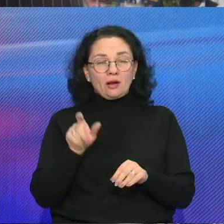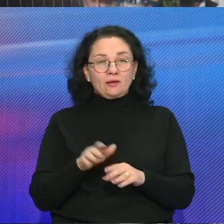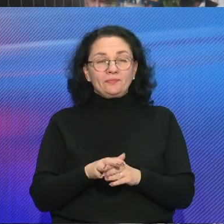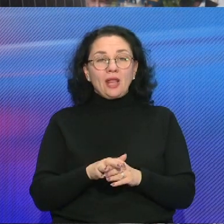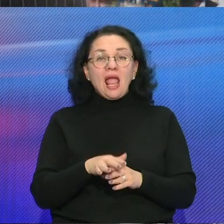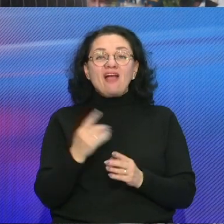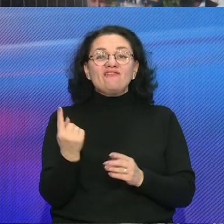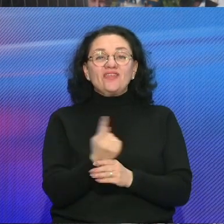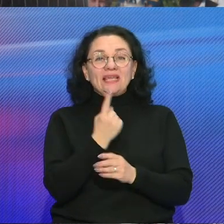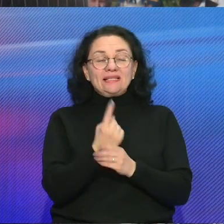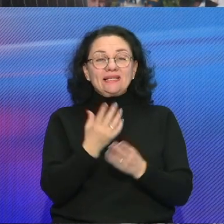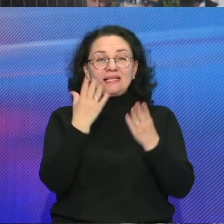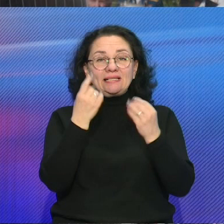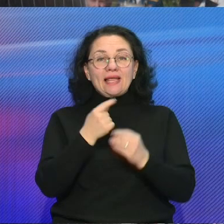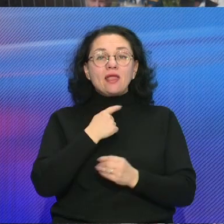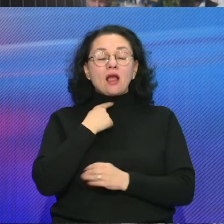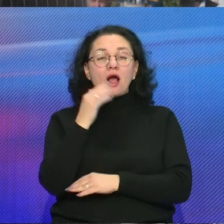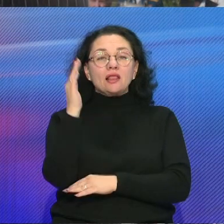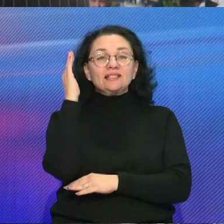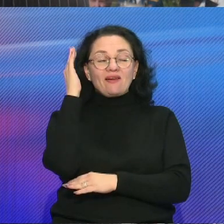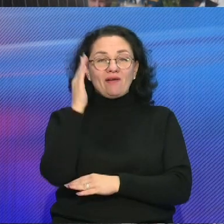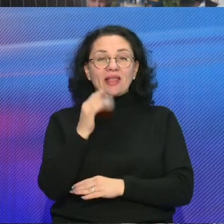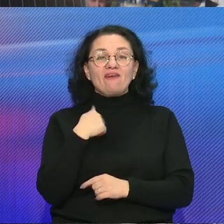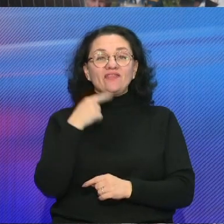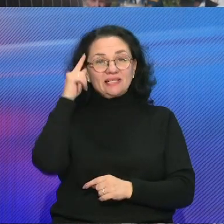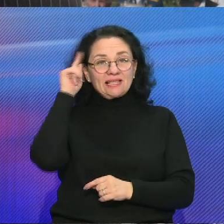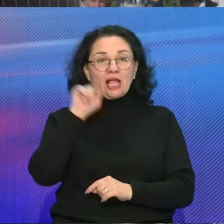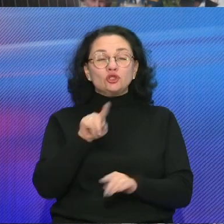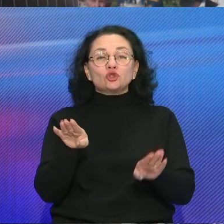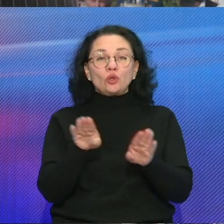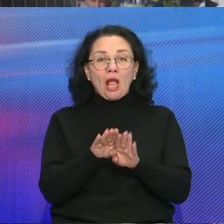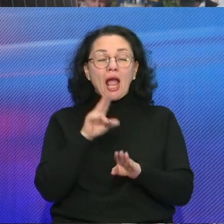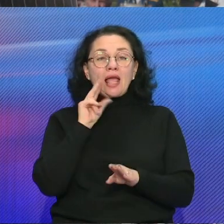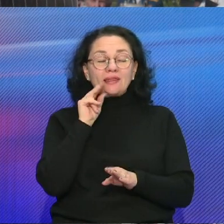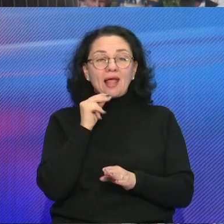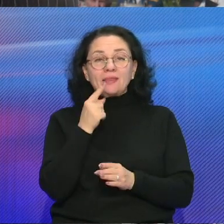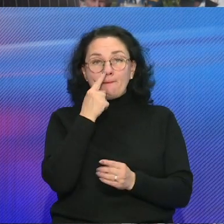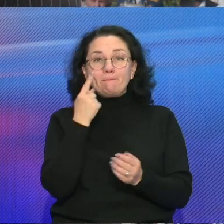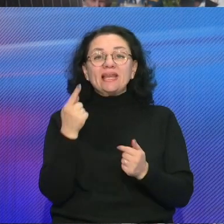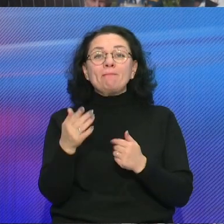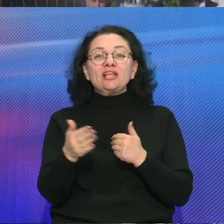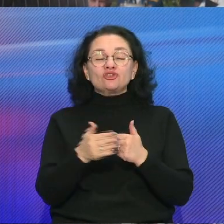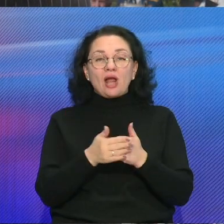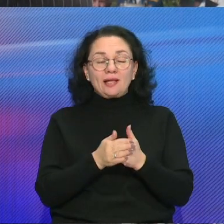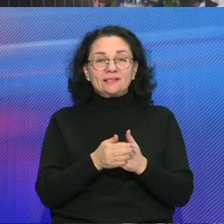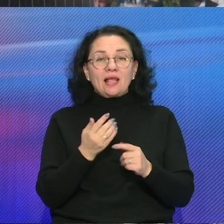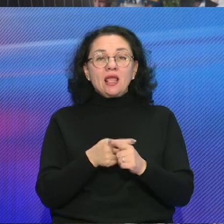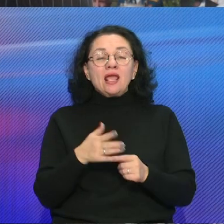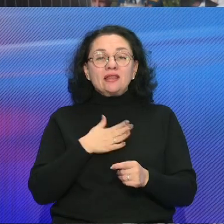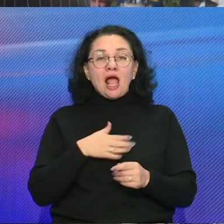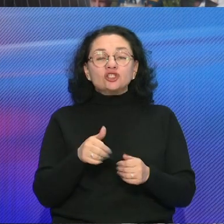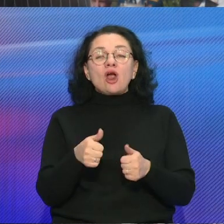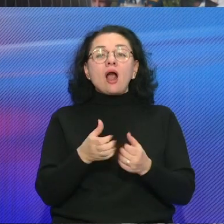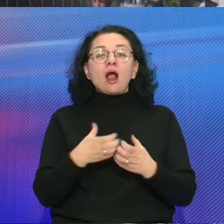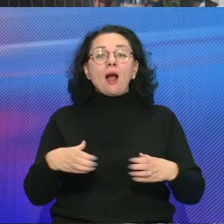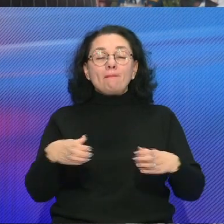день голосования. Вы знаете, что такая дата приближается, и наша ветеранская организация очень активно участвует во всех